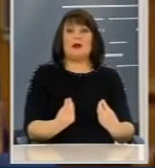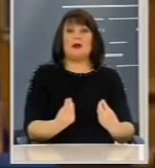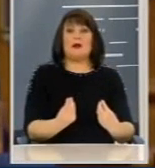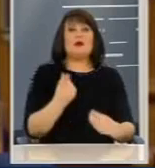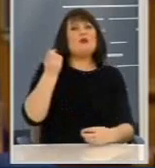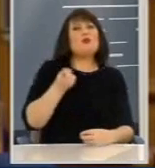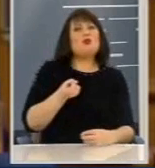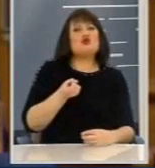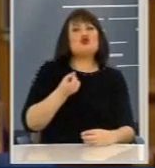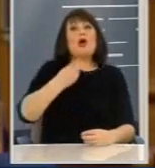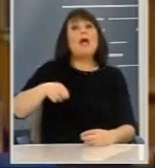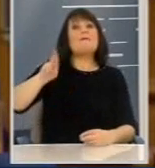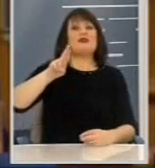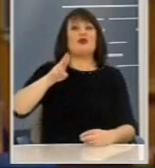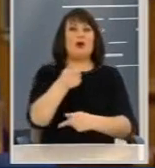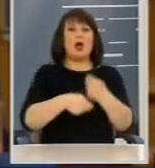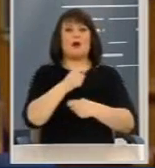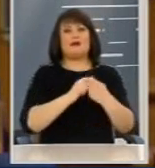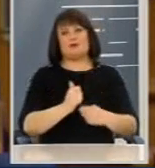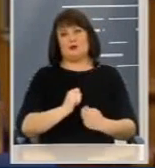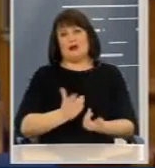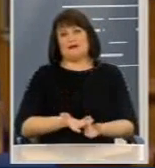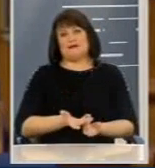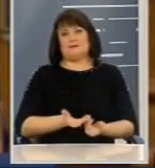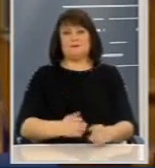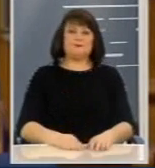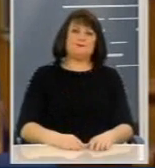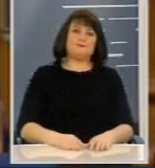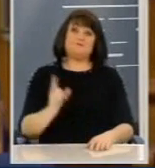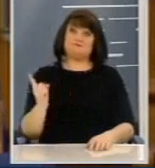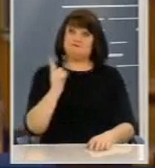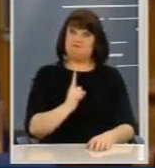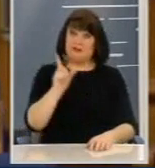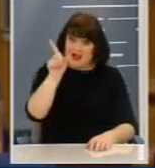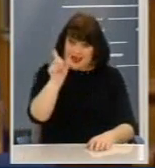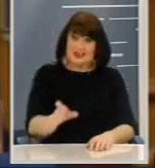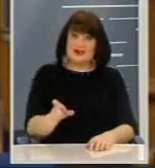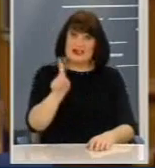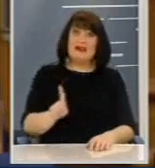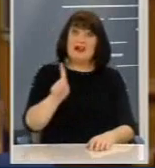ποσοστό, με καλό επιτόκιο στις αγορές. Έρχεστε λοιπόν, κύριε Μητσοτάκη,